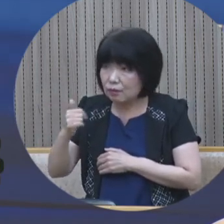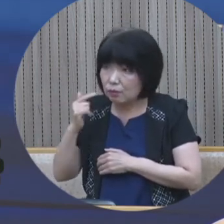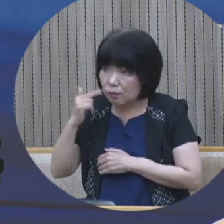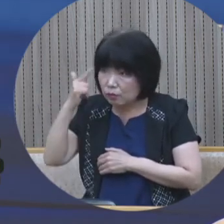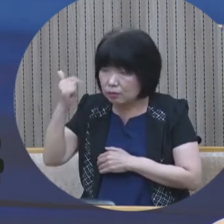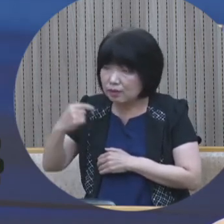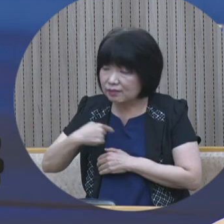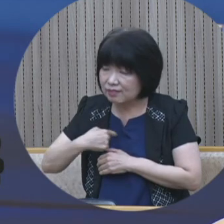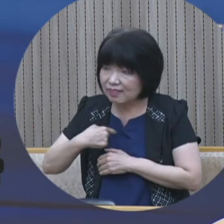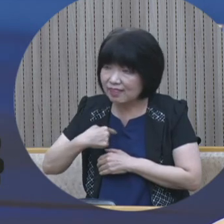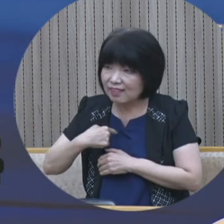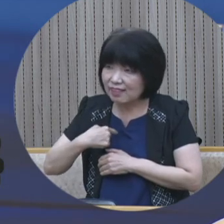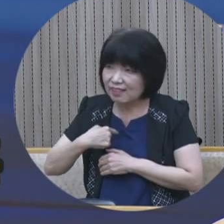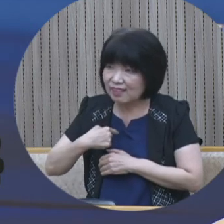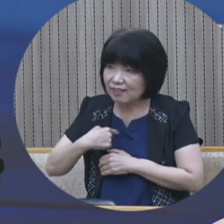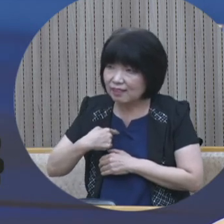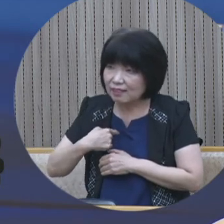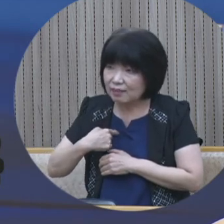목사님이 저한테